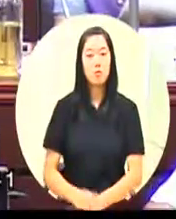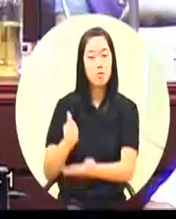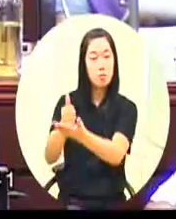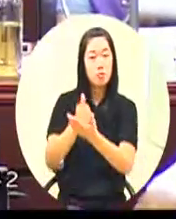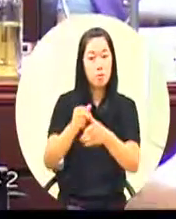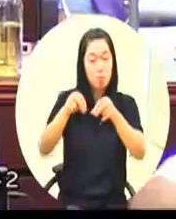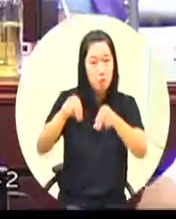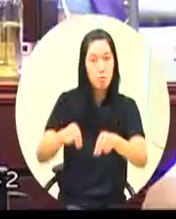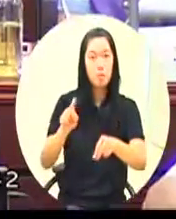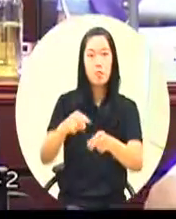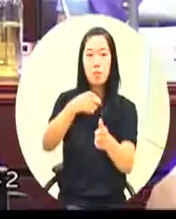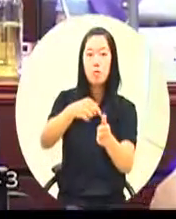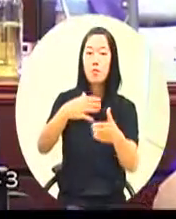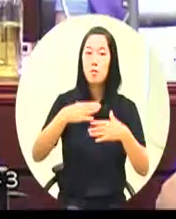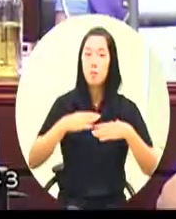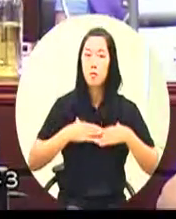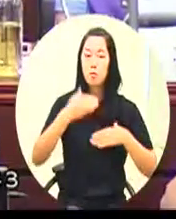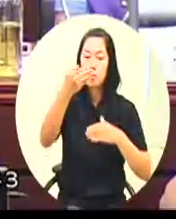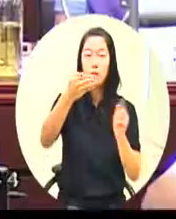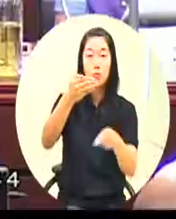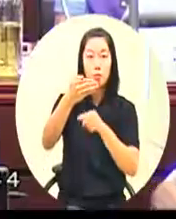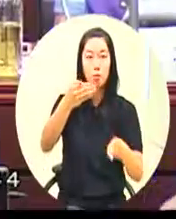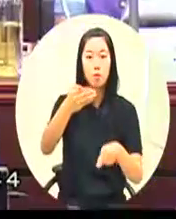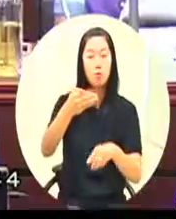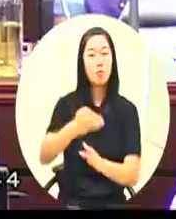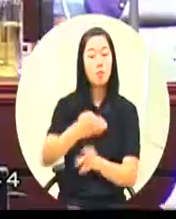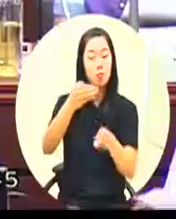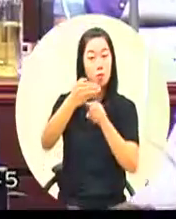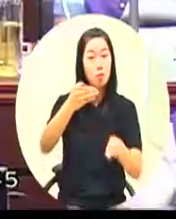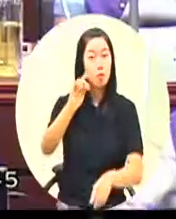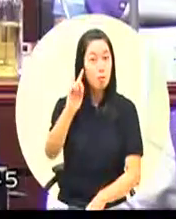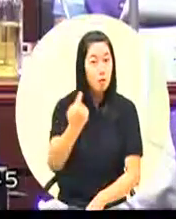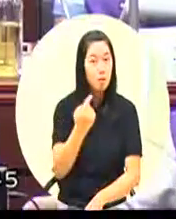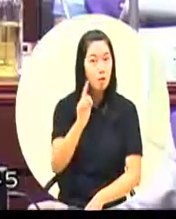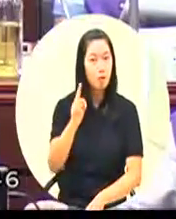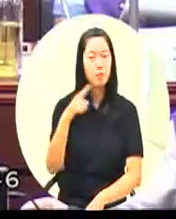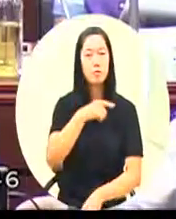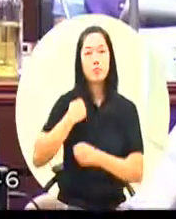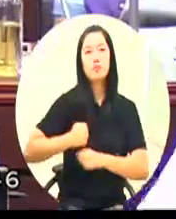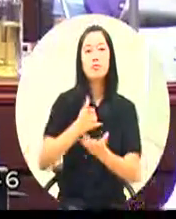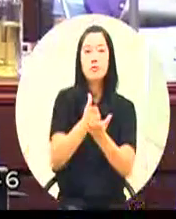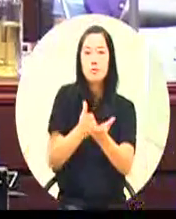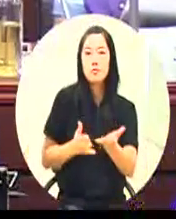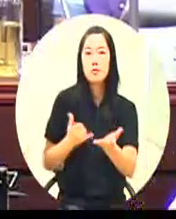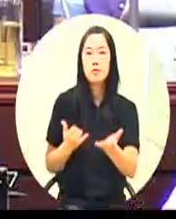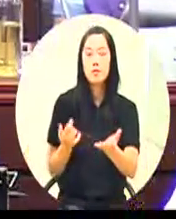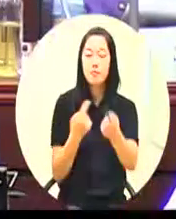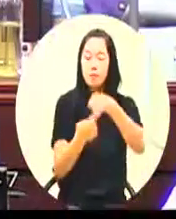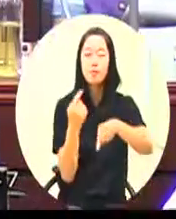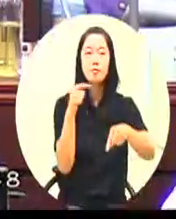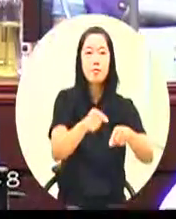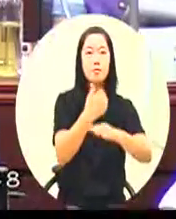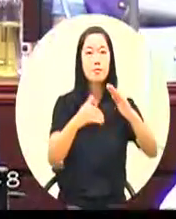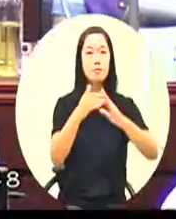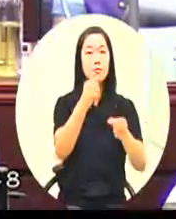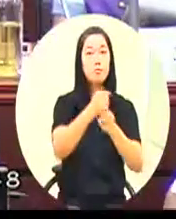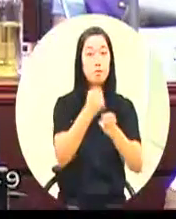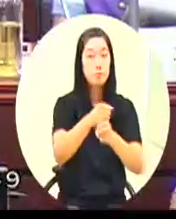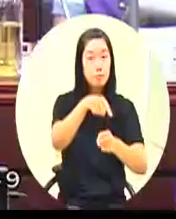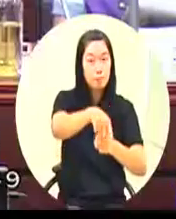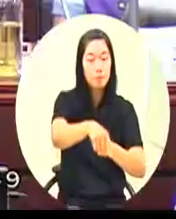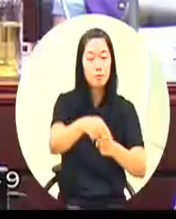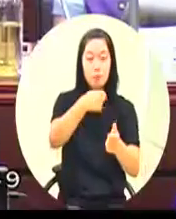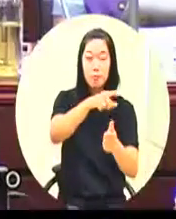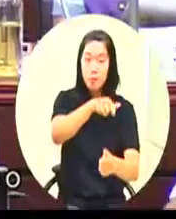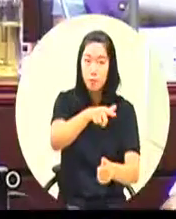员有9个人。那这个9个人是怎么来的呢？其实就是退役的校官，他也自己还有他的月退俸，那他